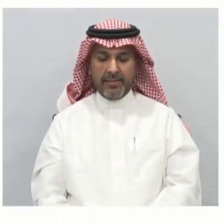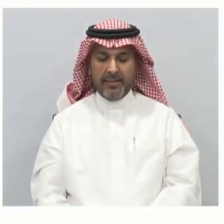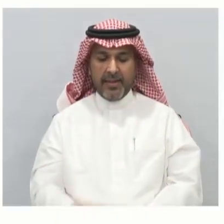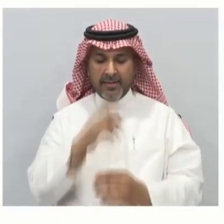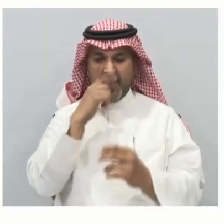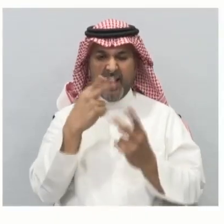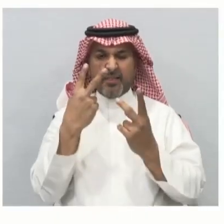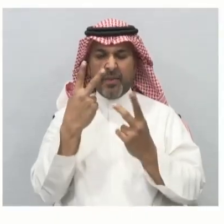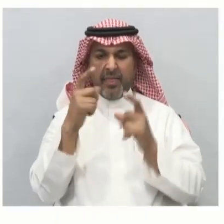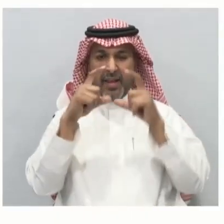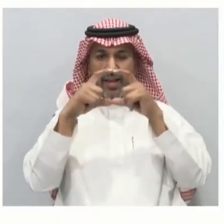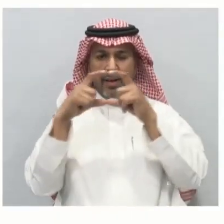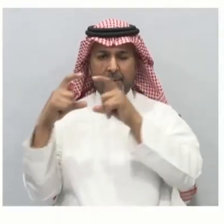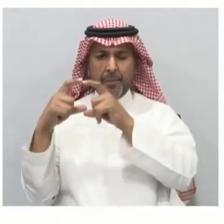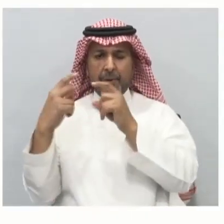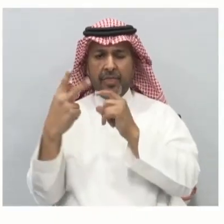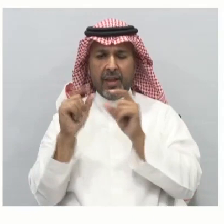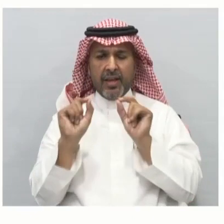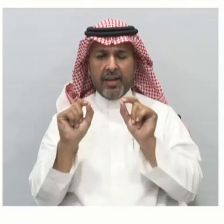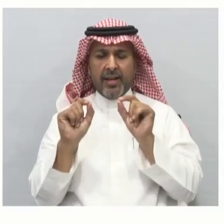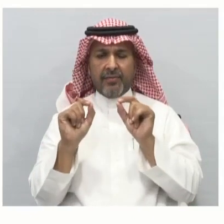اذا راح يكون منزل